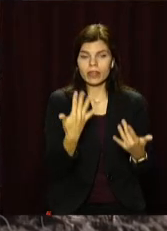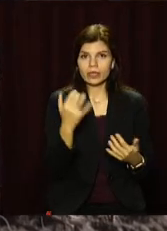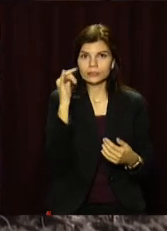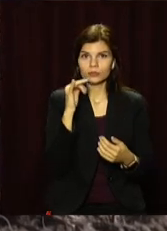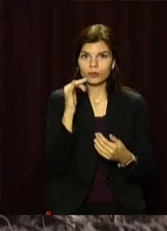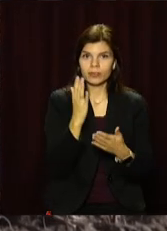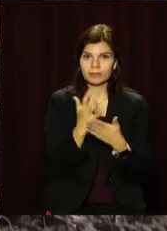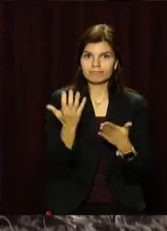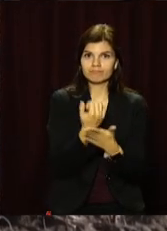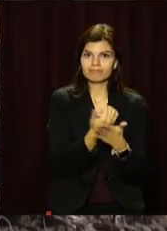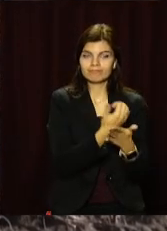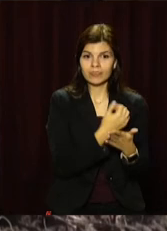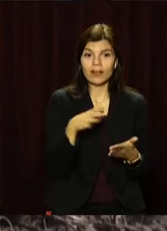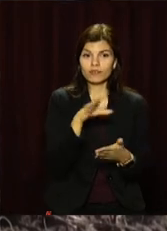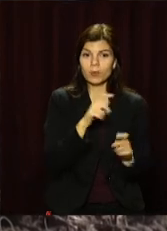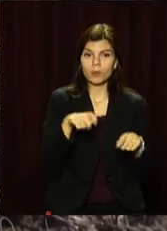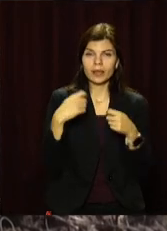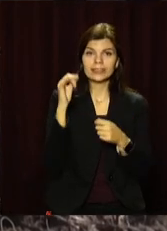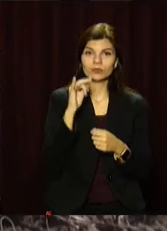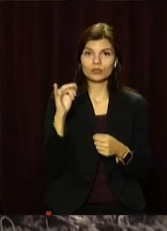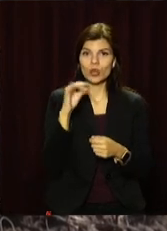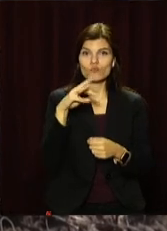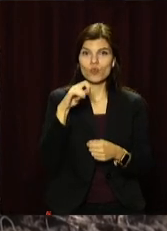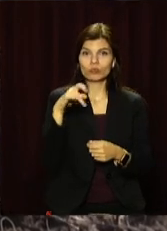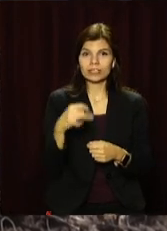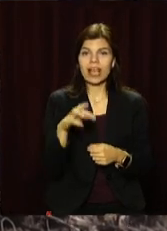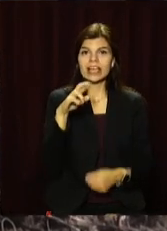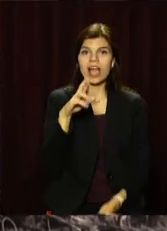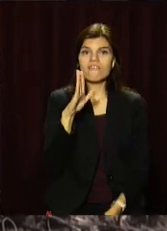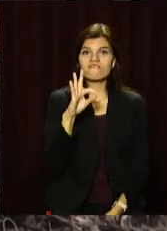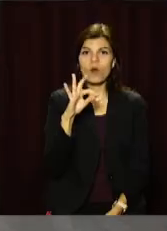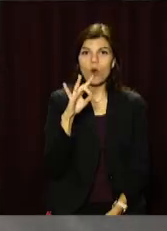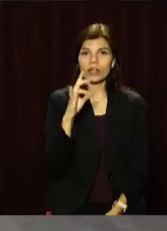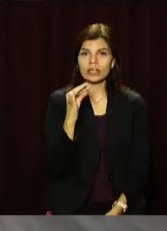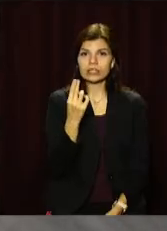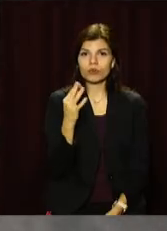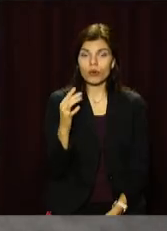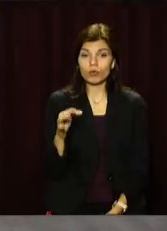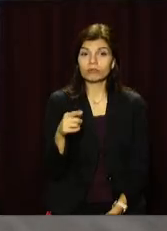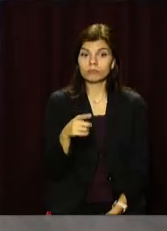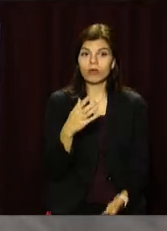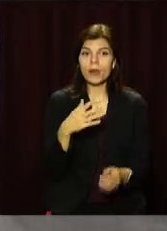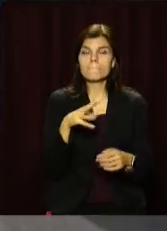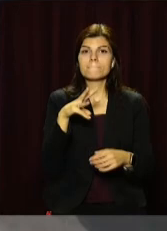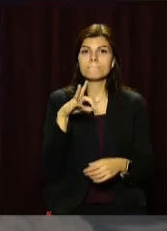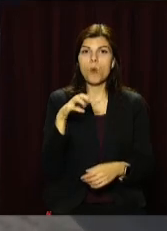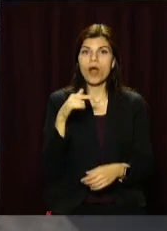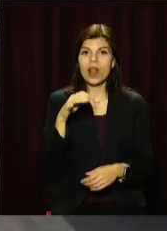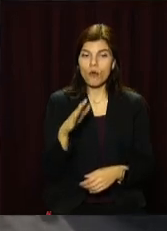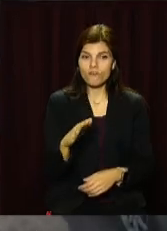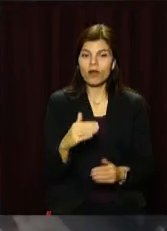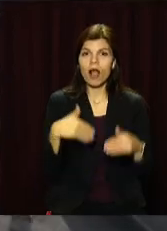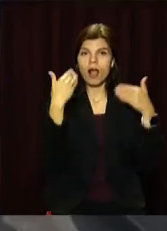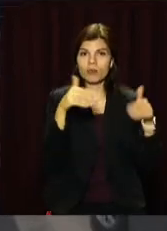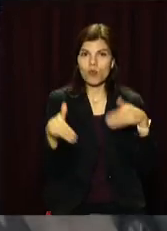знахідок. Всі їх планують передати до історичного музею Яворницького. На черзі розкопки в районі Могильова та Рудьки. Марія